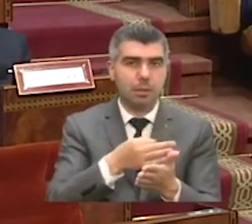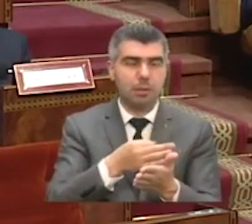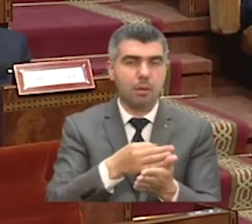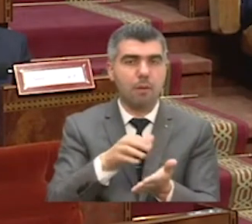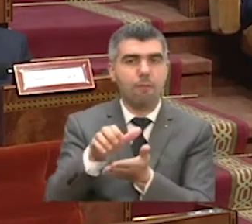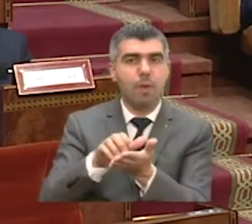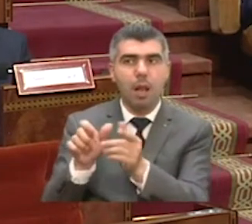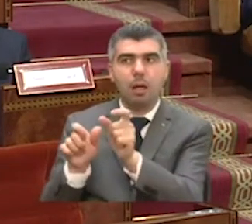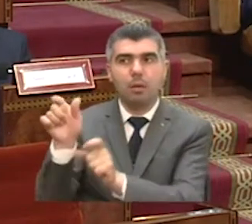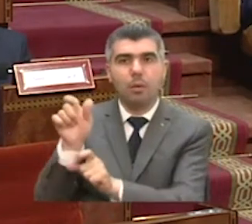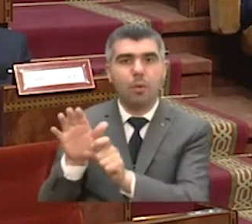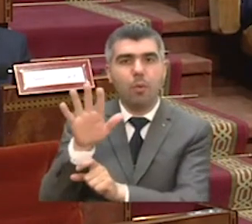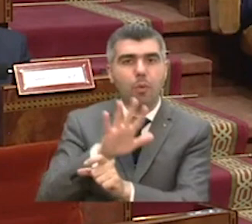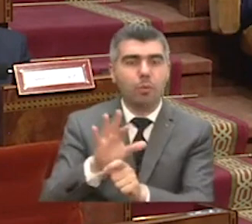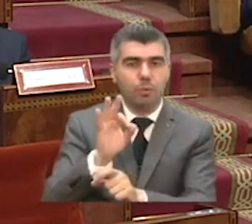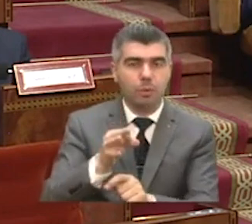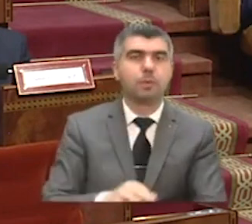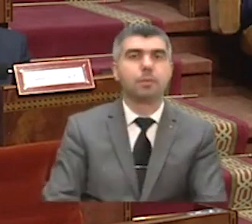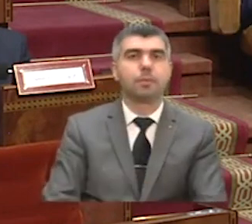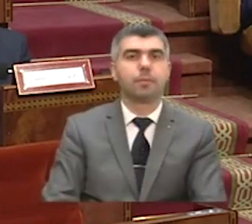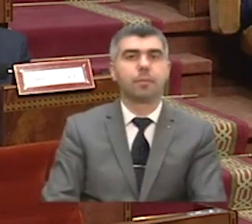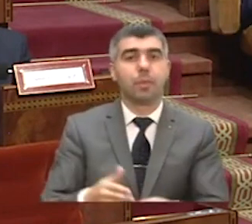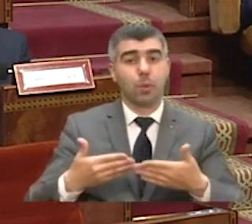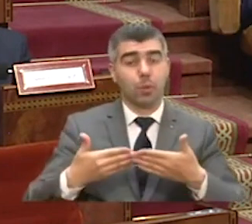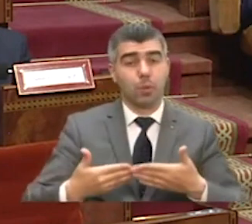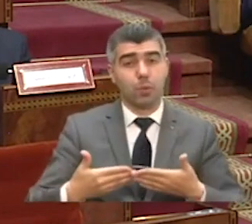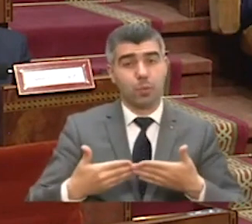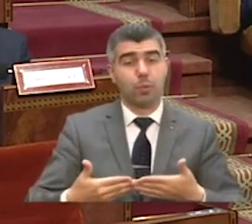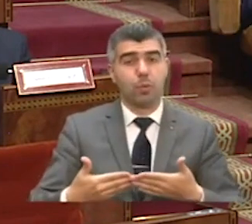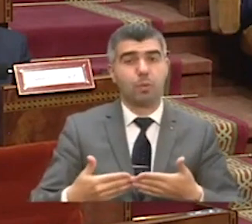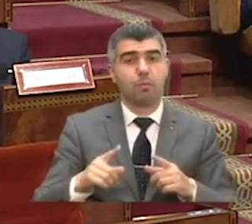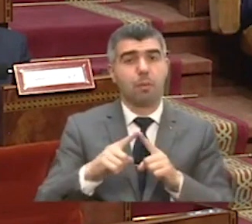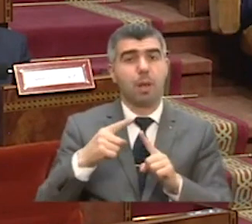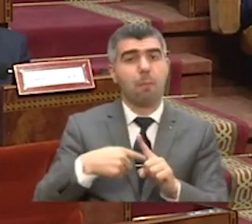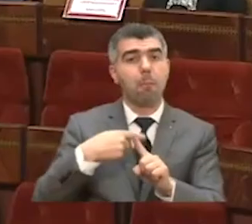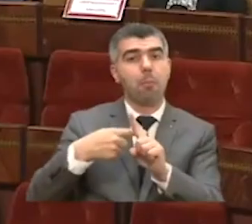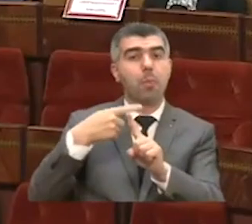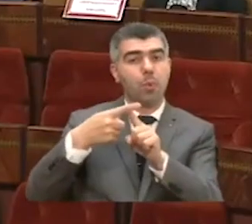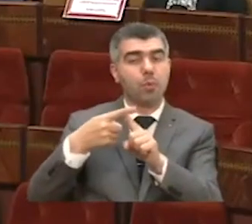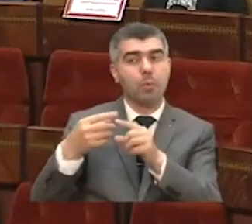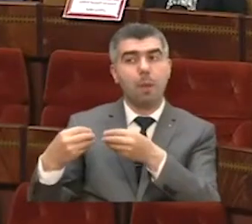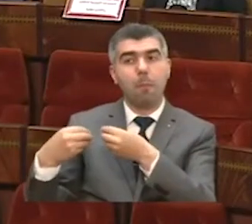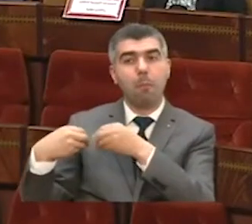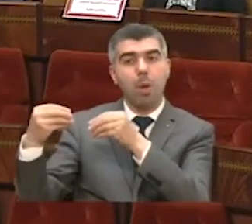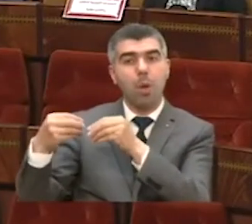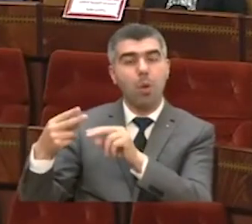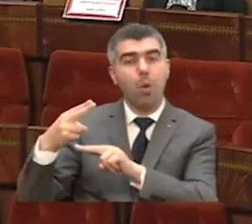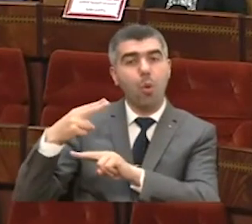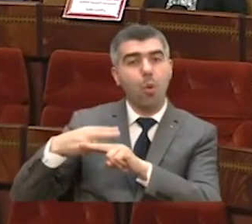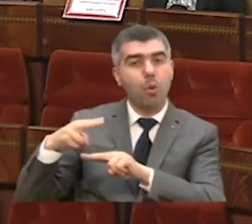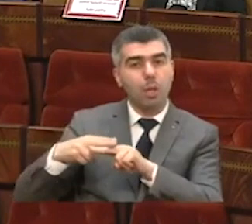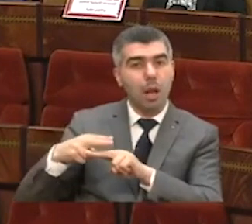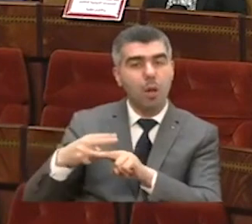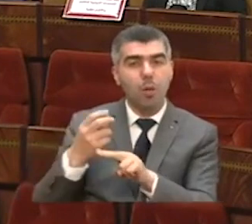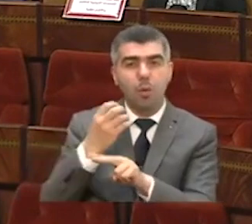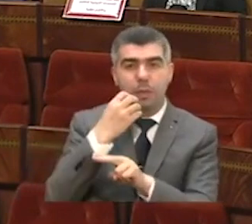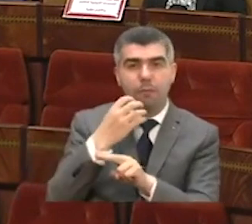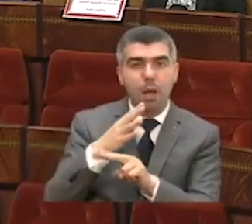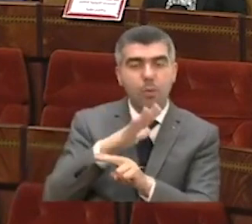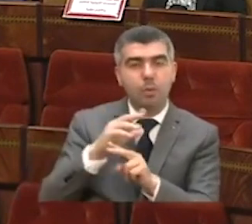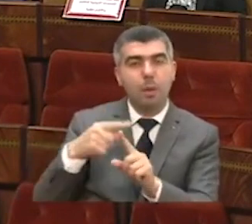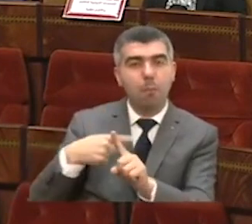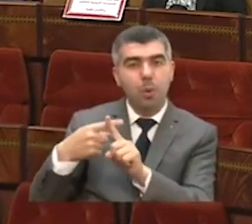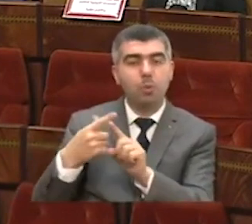الفلاحة والمهنيين، وتمكننا اليوم من تسجيل ارتفاع في صادرات الفواكه والخضر كتقدر